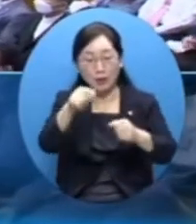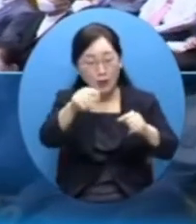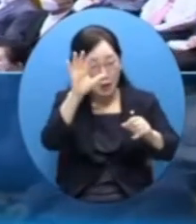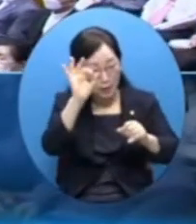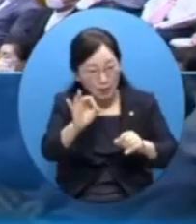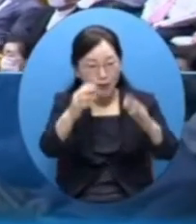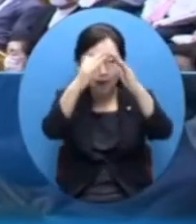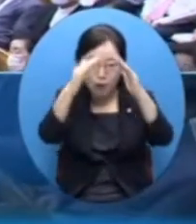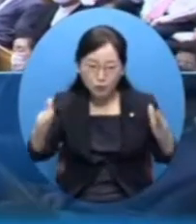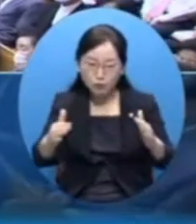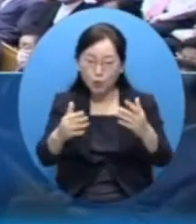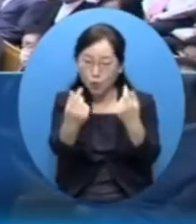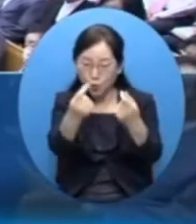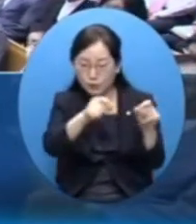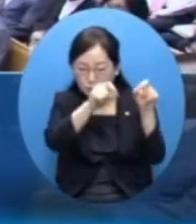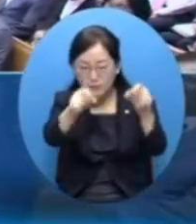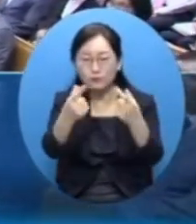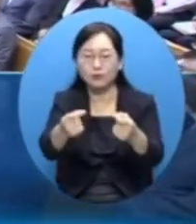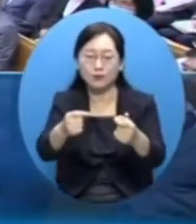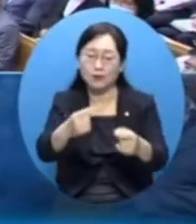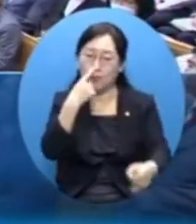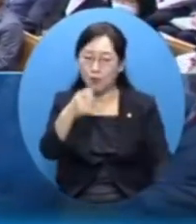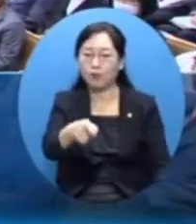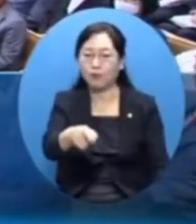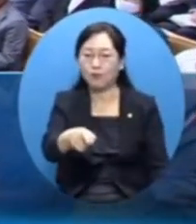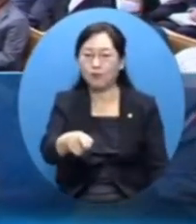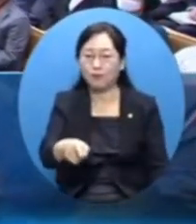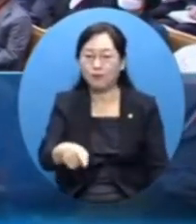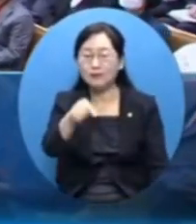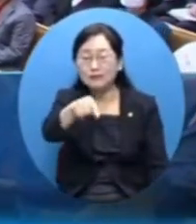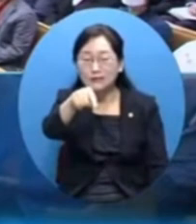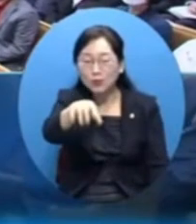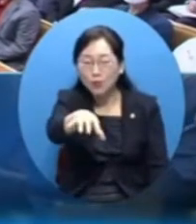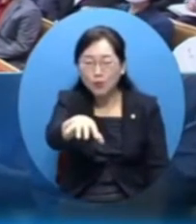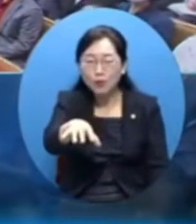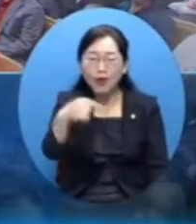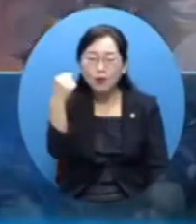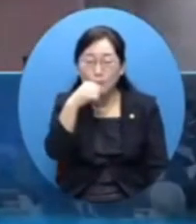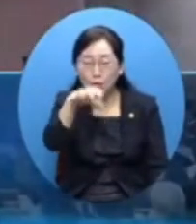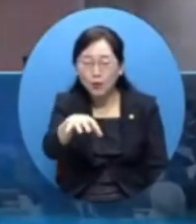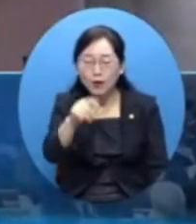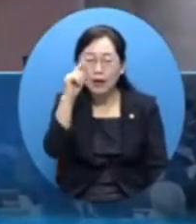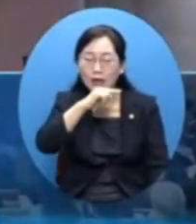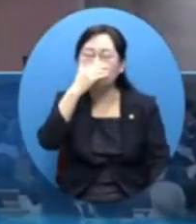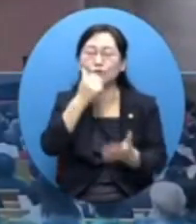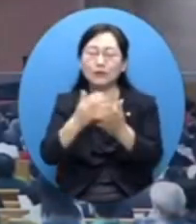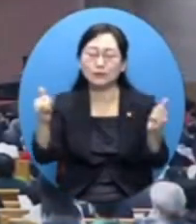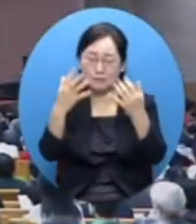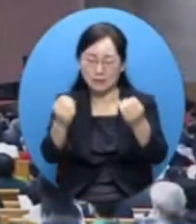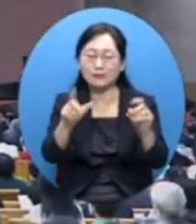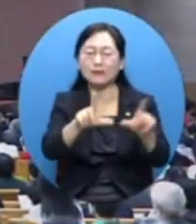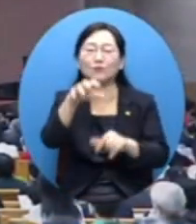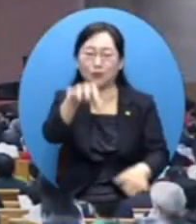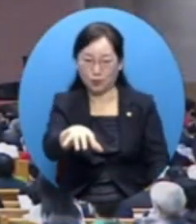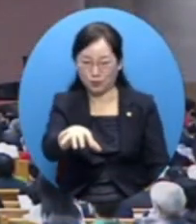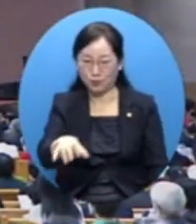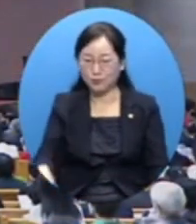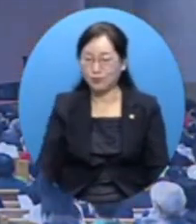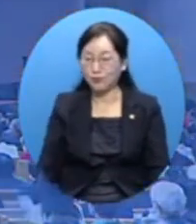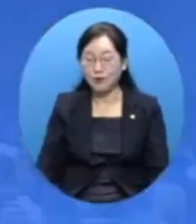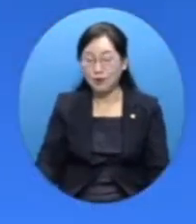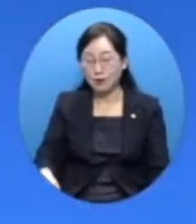같았더라 소 사람은 야 앞에 악하며 큰 죄인 이었더라 롯이 눈을 들어